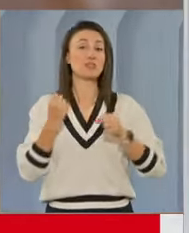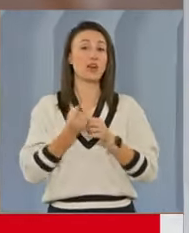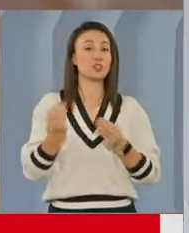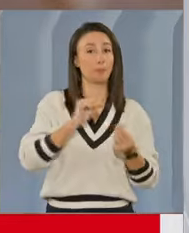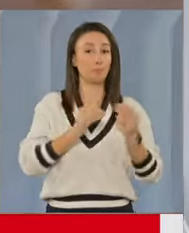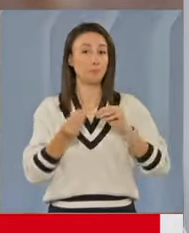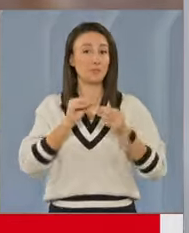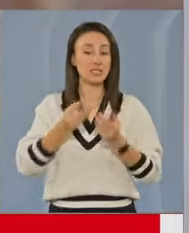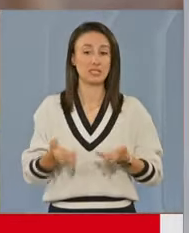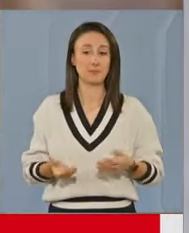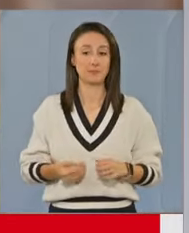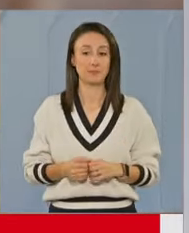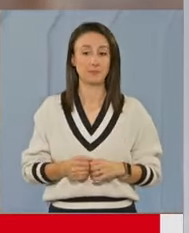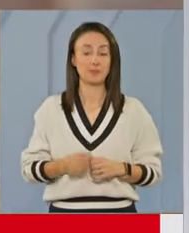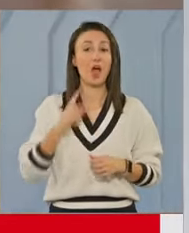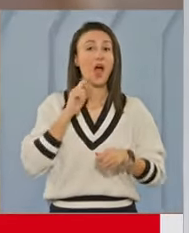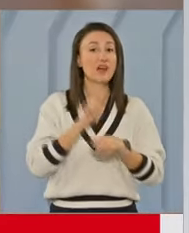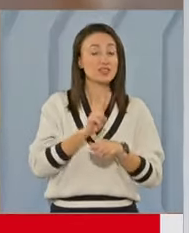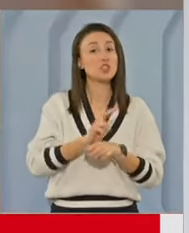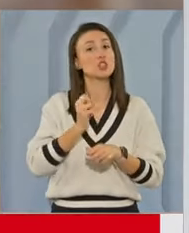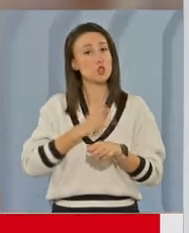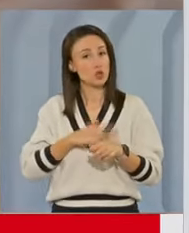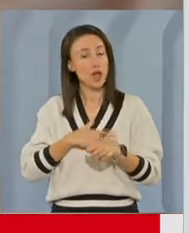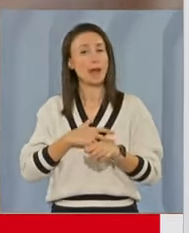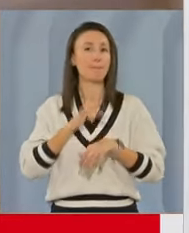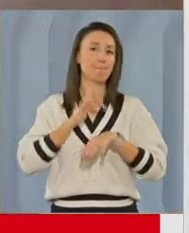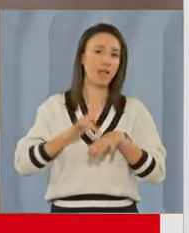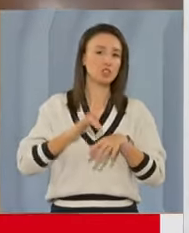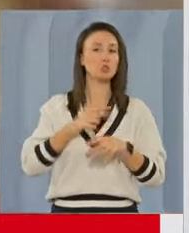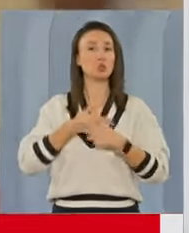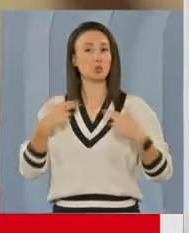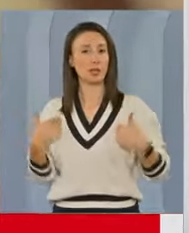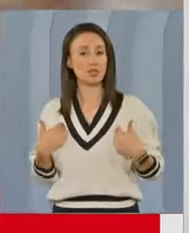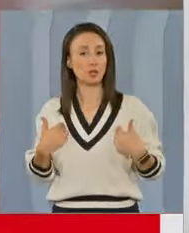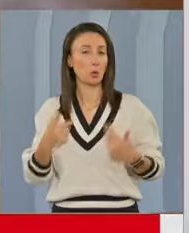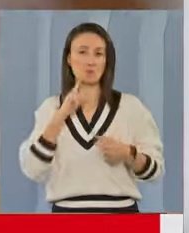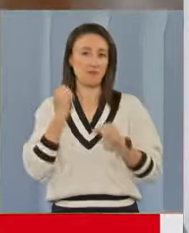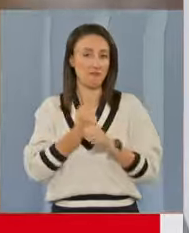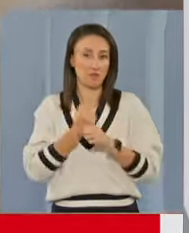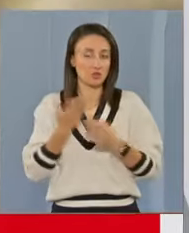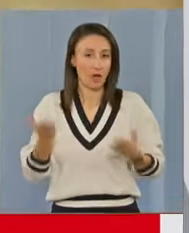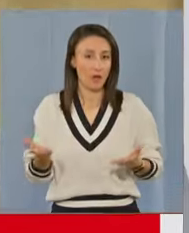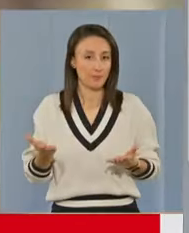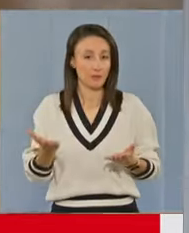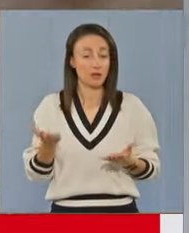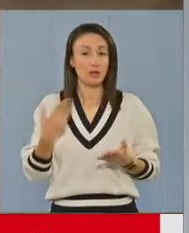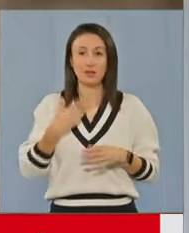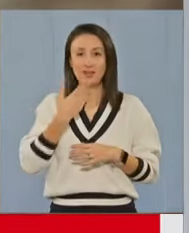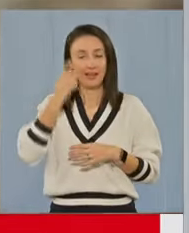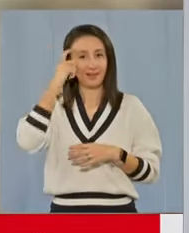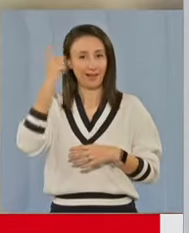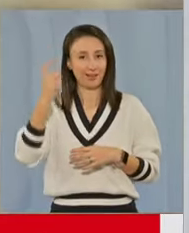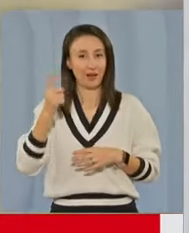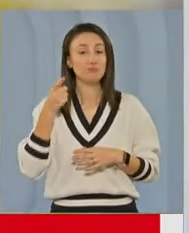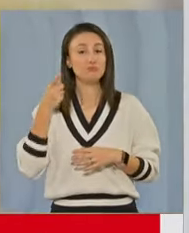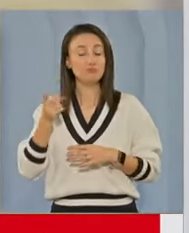de către asistenți social de către medici de către juriști și practic nu se realiza o a ex o neîncredere clasă